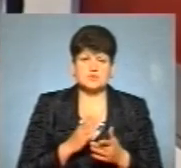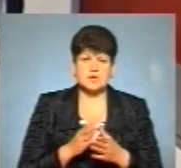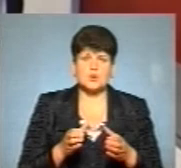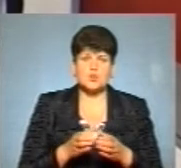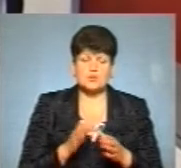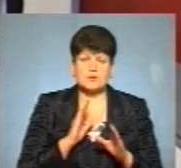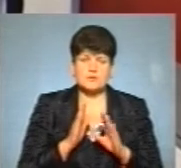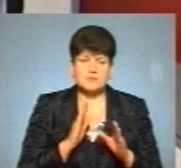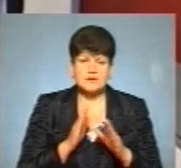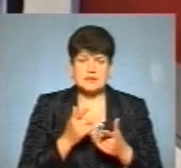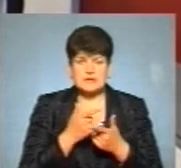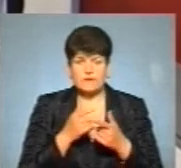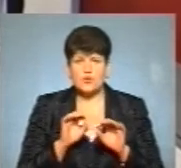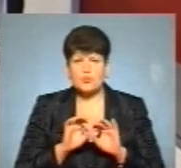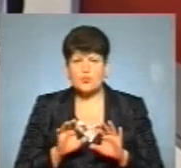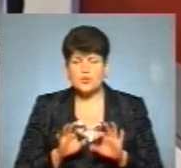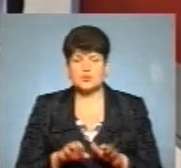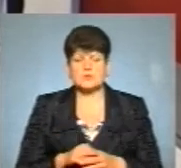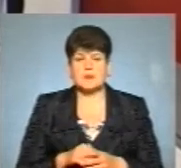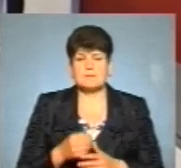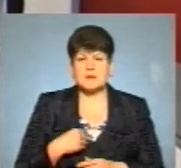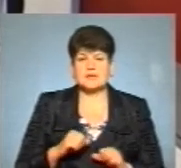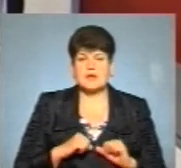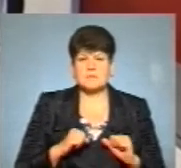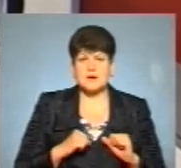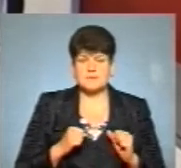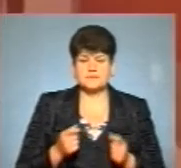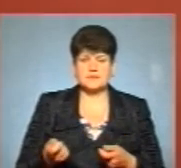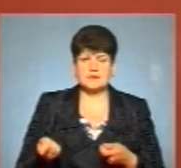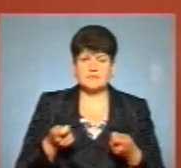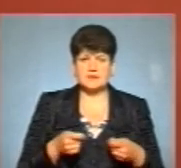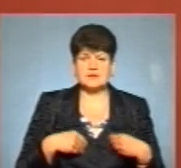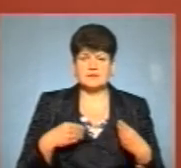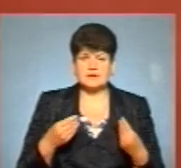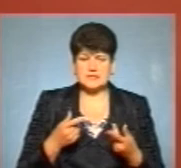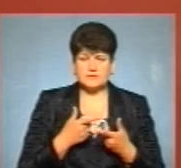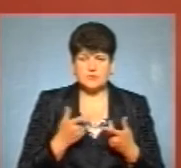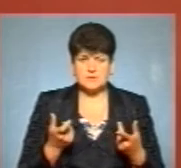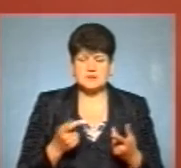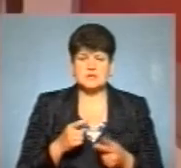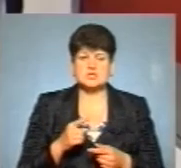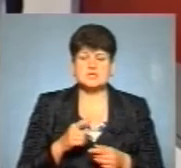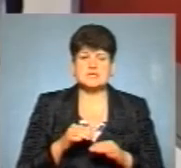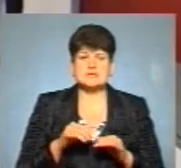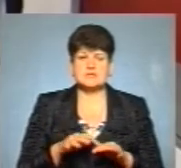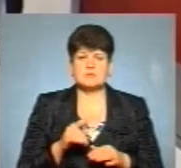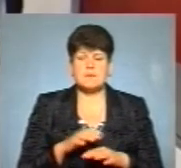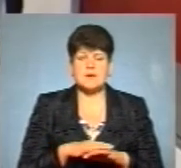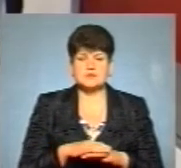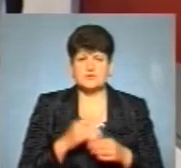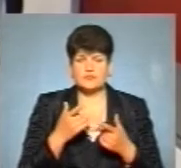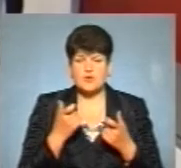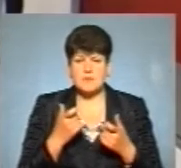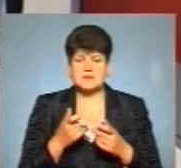Фейсбуці, які інформують. Ми намагаємося доносити інформацію і через засоби масової інформації, зокрема телебачення,